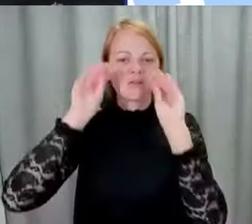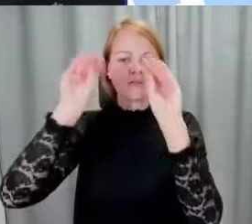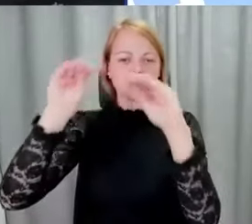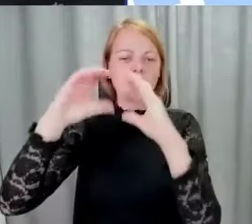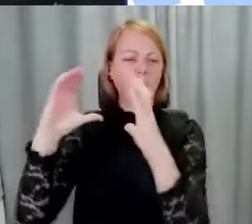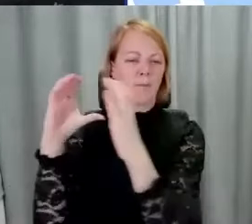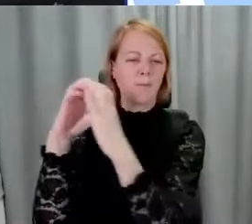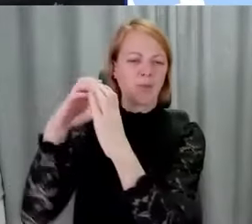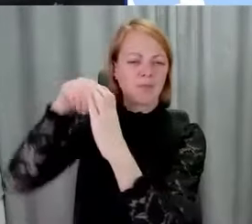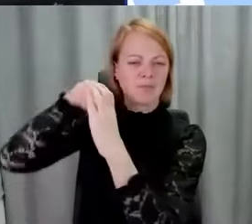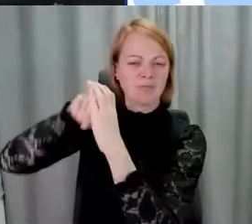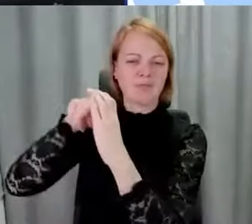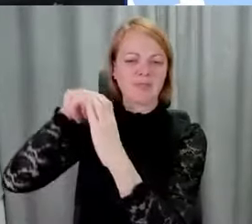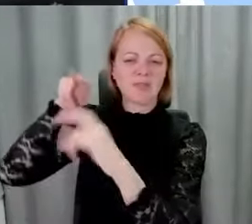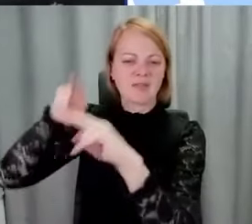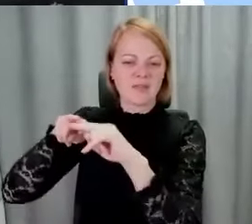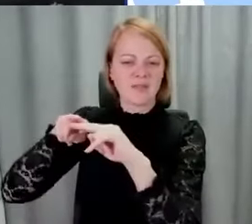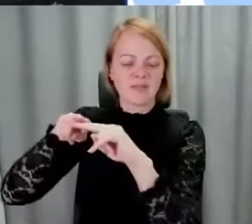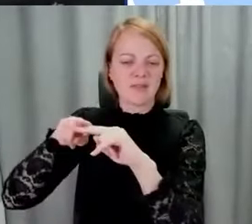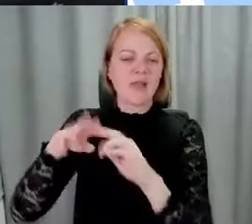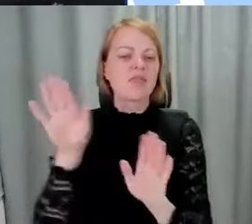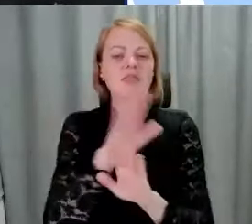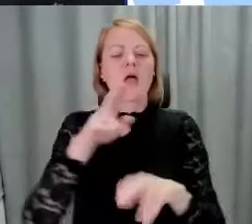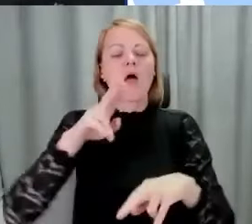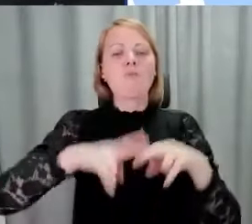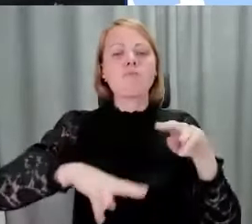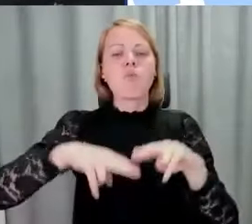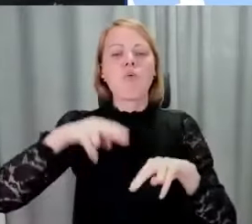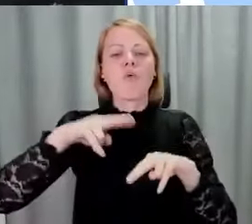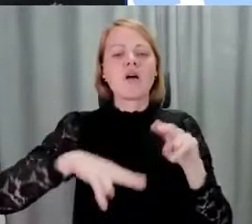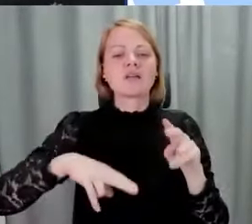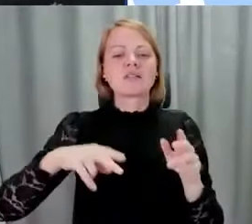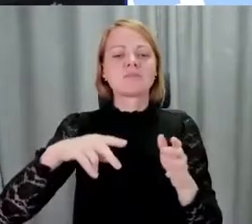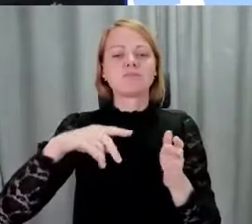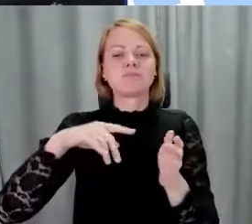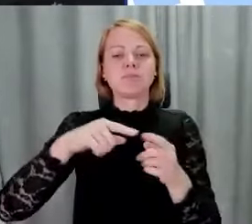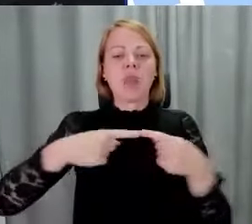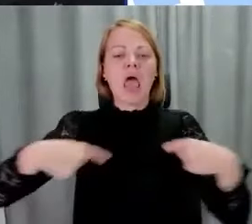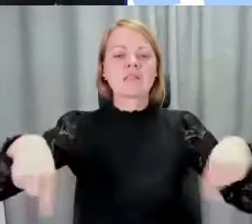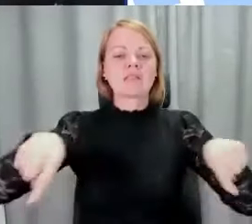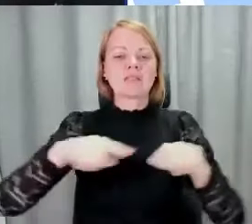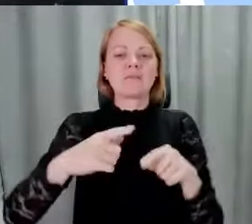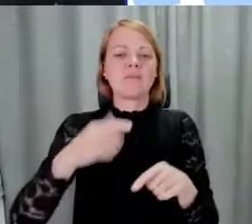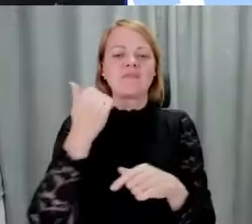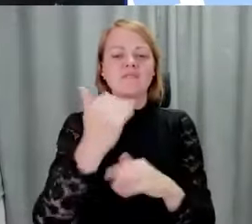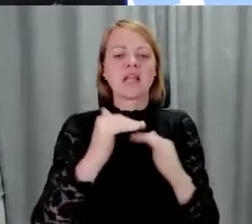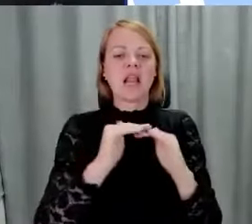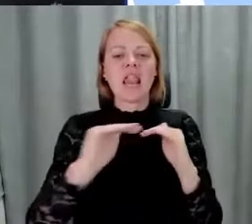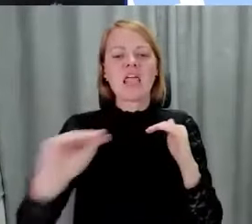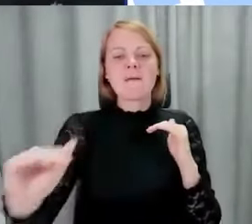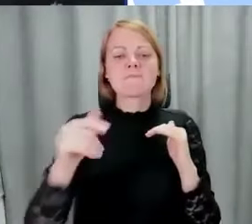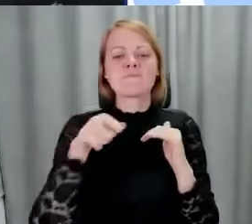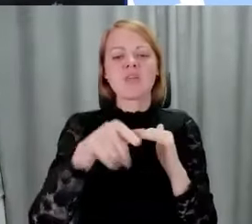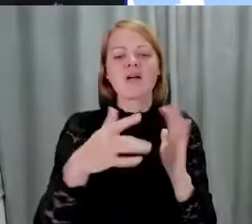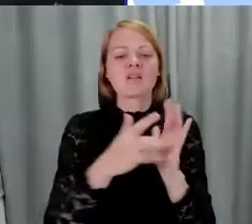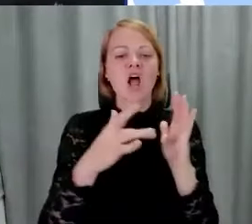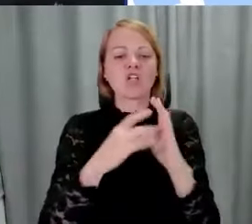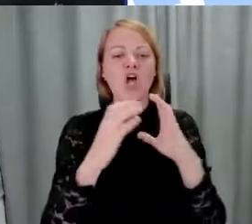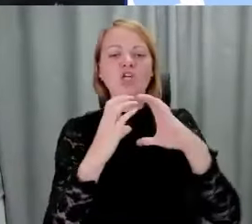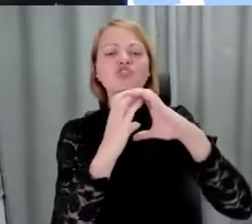runājat par būves platību. Būves platība aprēķina grīdas līmenī. Viņa neaprēķina līmenī, pieņemsim kaut kādā šahtas